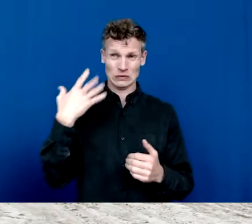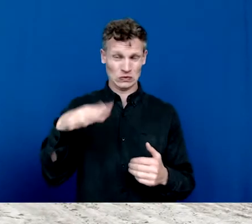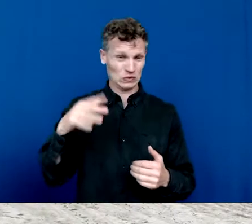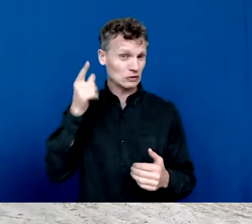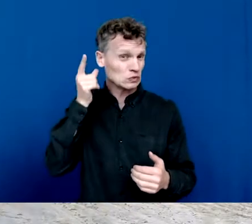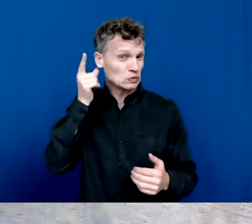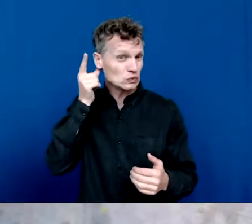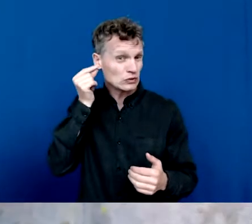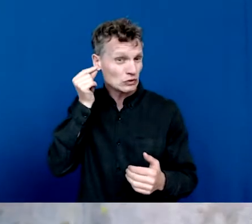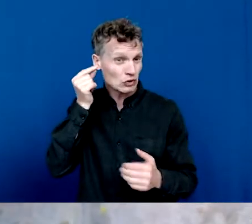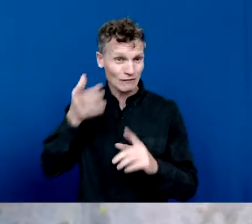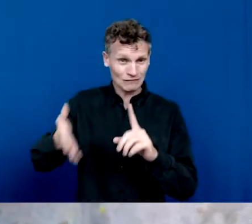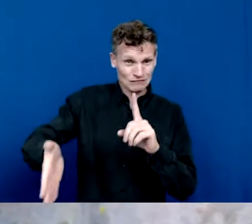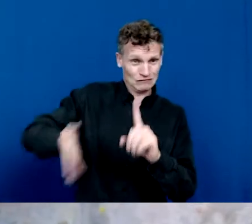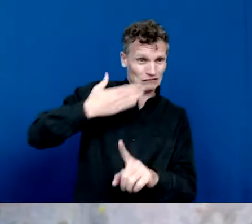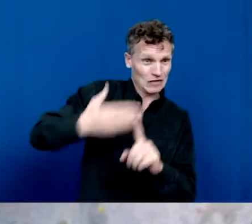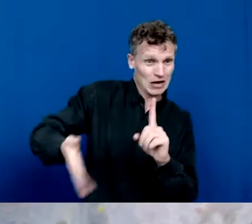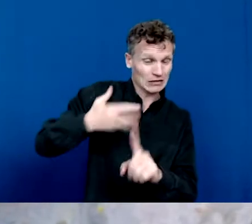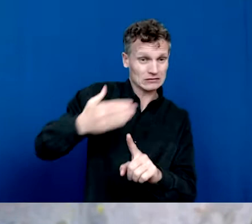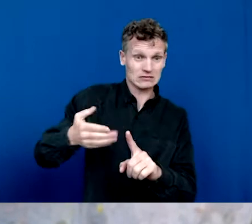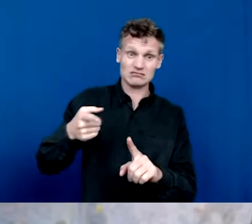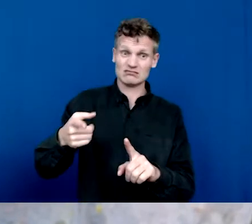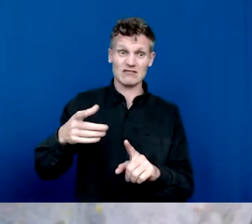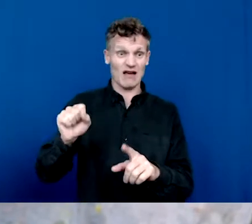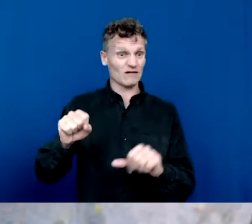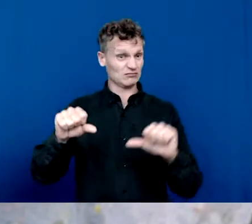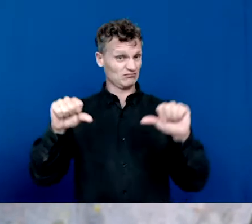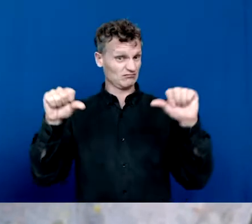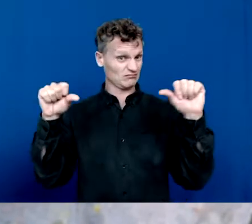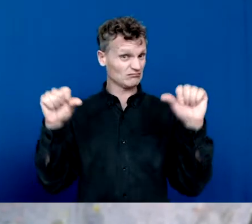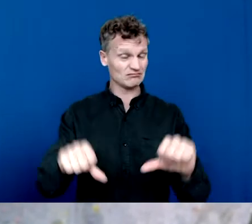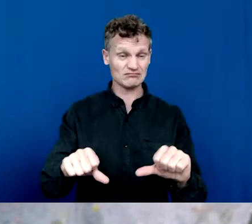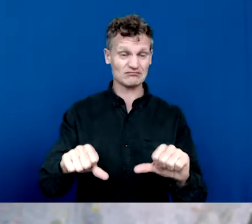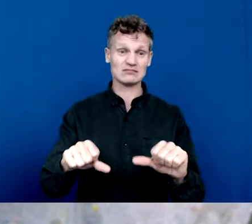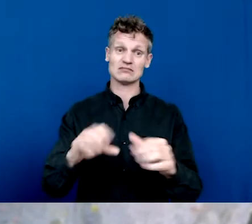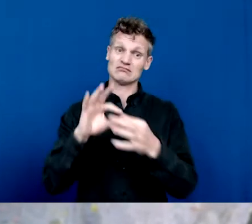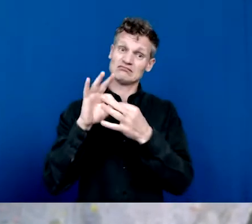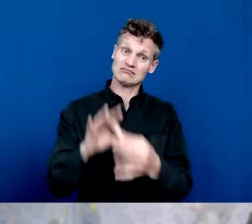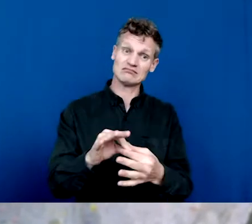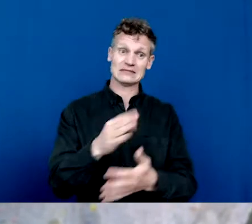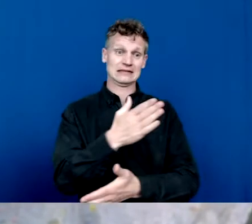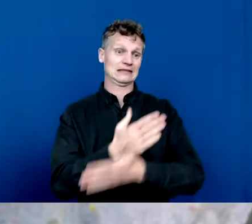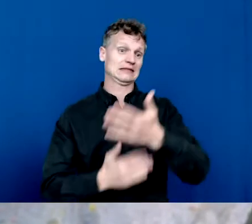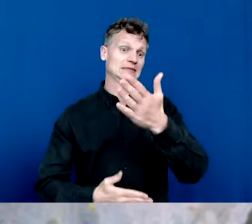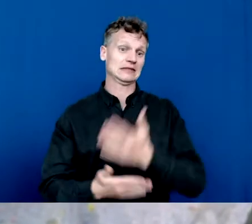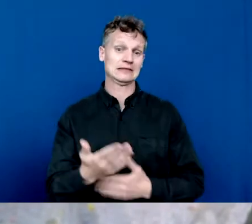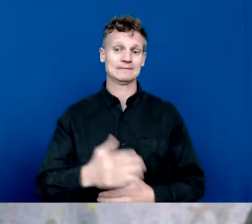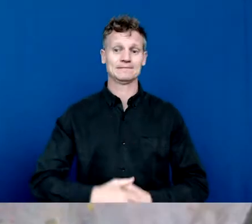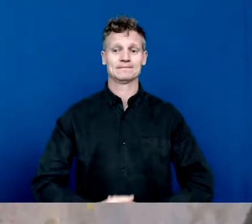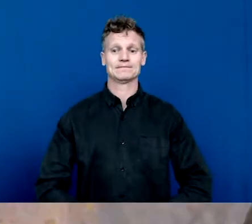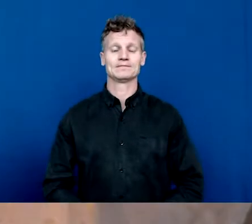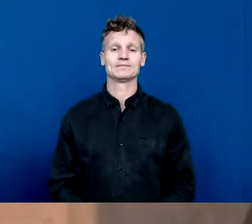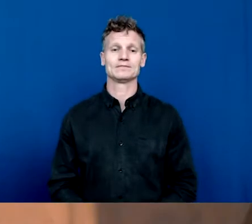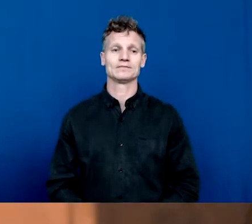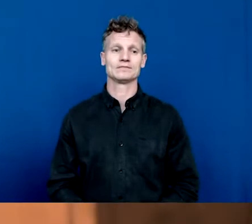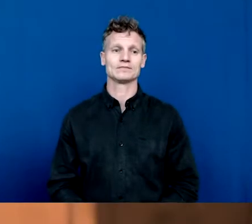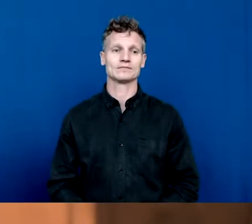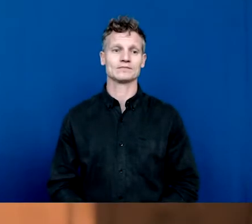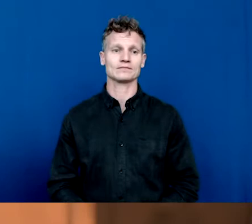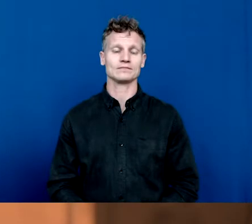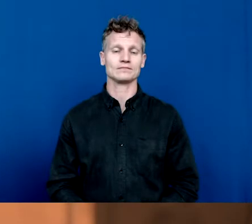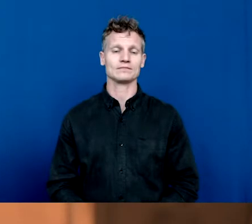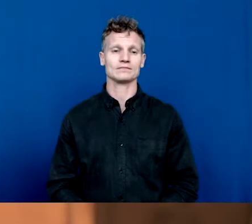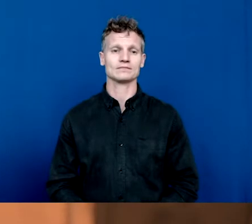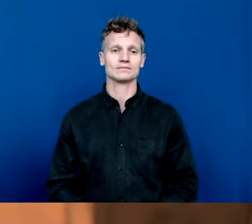genre, notamment des pratiques néfastes en raison de notre handicap. Les femmes en situation